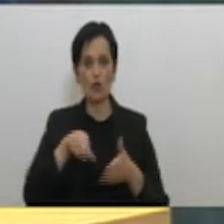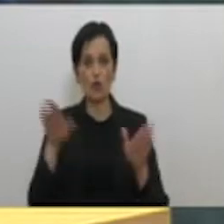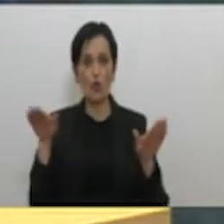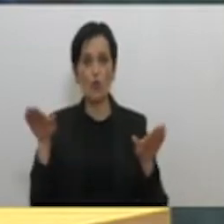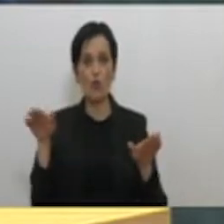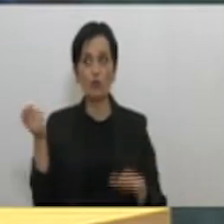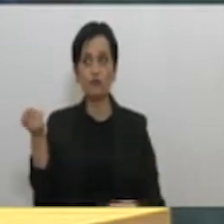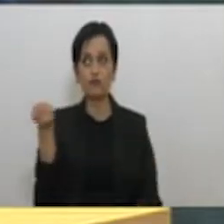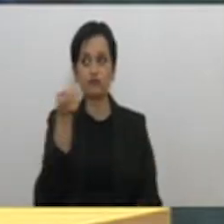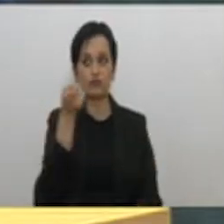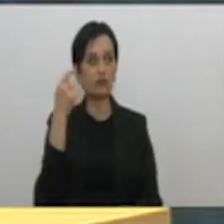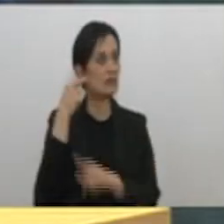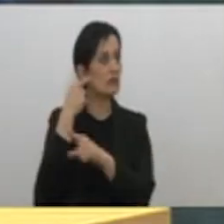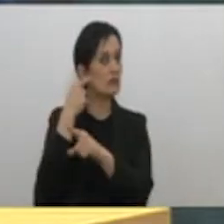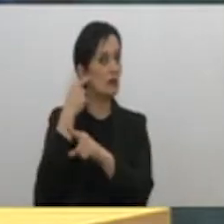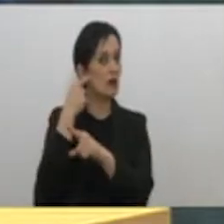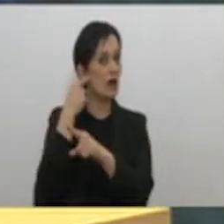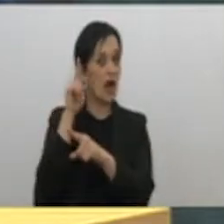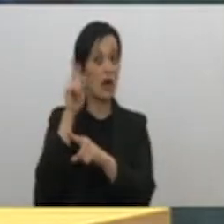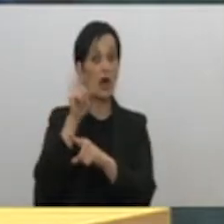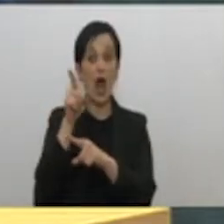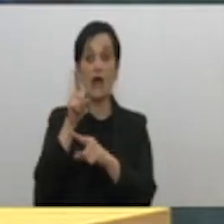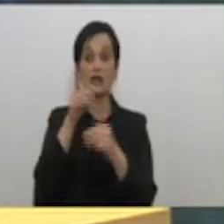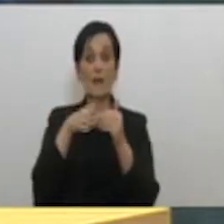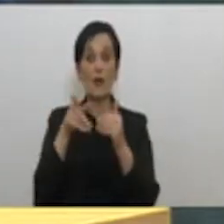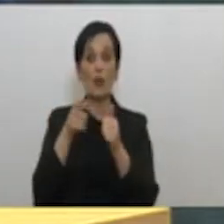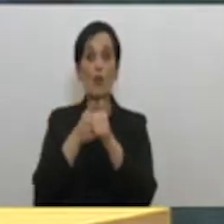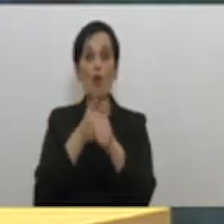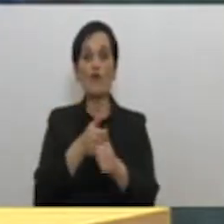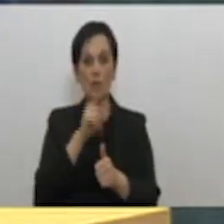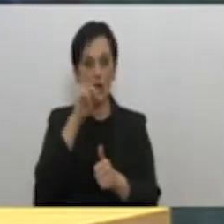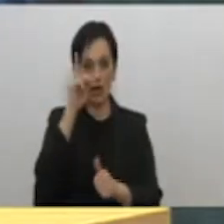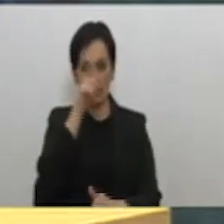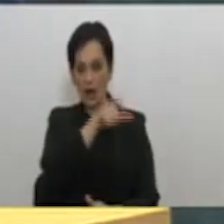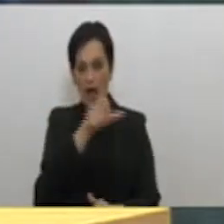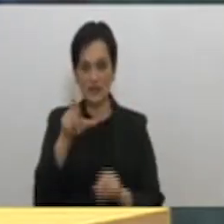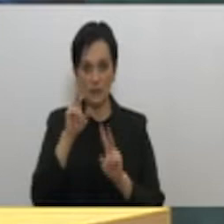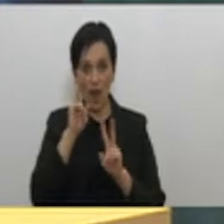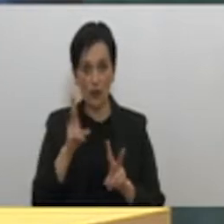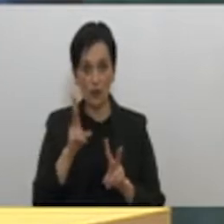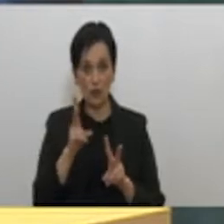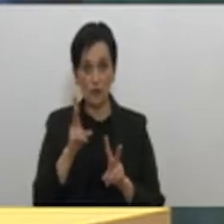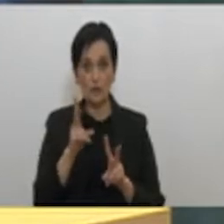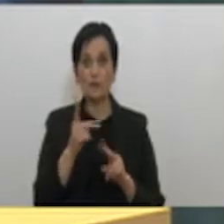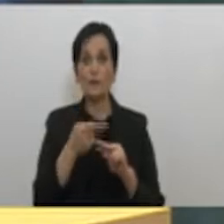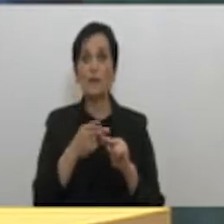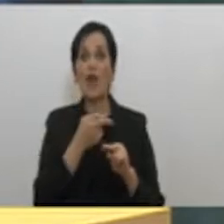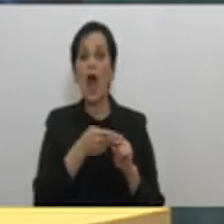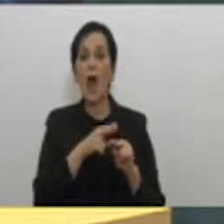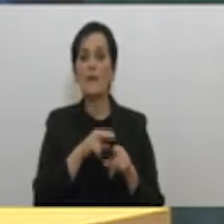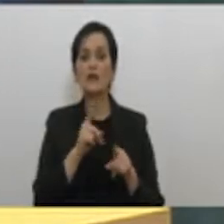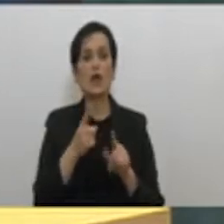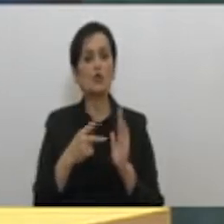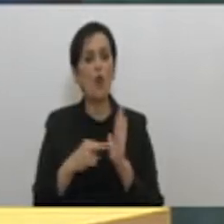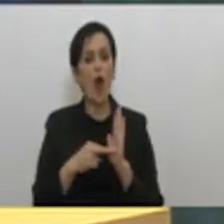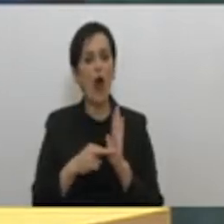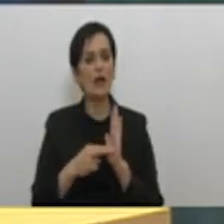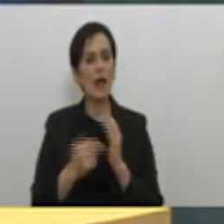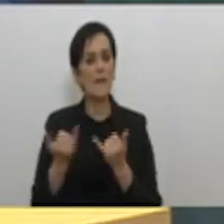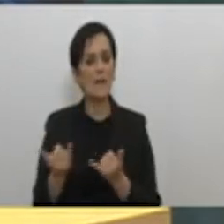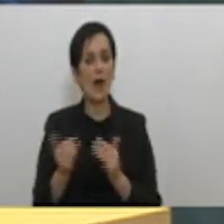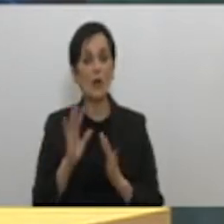ისმოდა, იმიტომ რომ ამთავრდებოდა რა მოყვებოდა კაცმა არ იცოდა. ეგრეა, ამას რატო არაფასებთ? მერე მეორე,